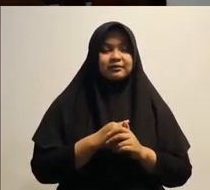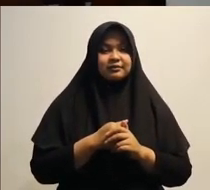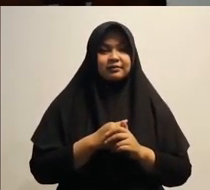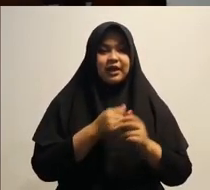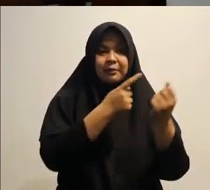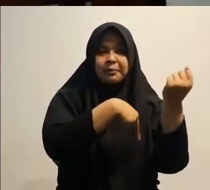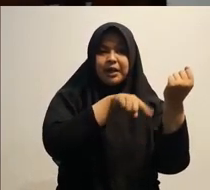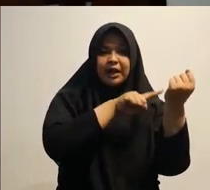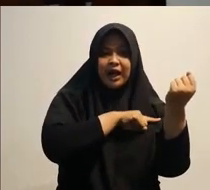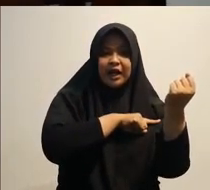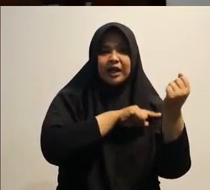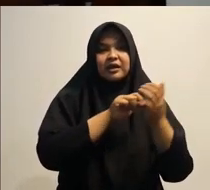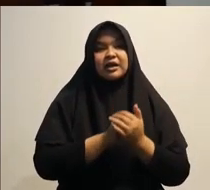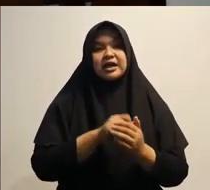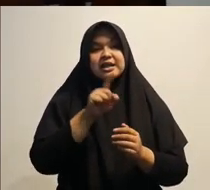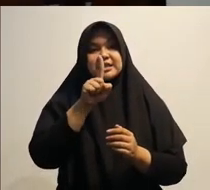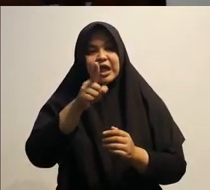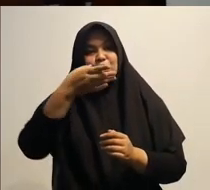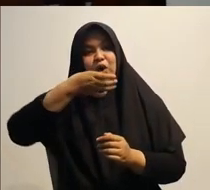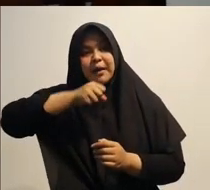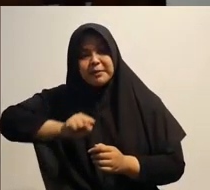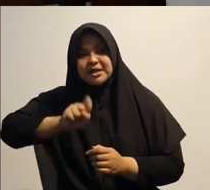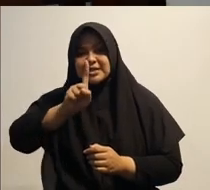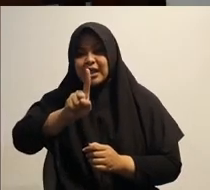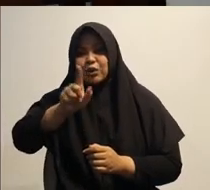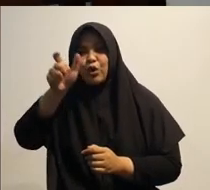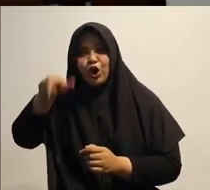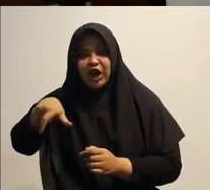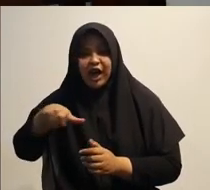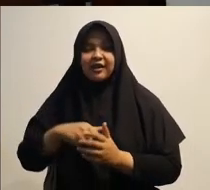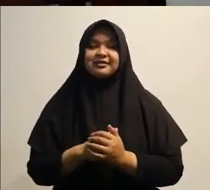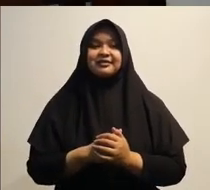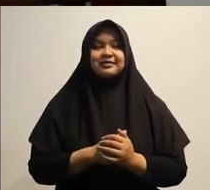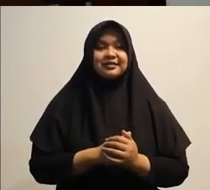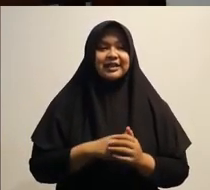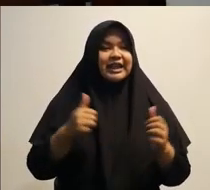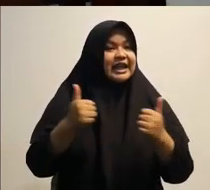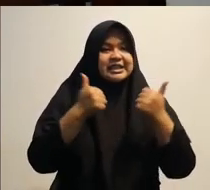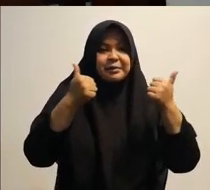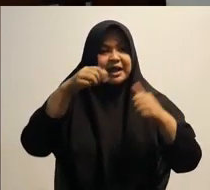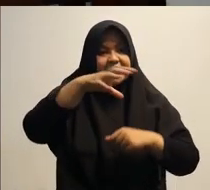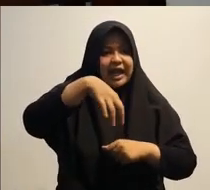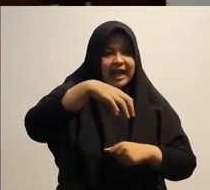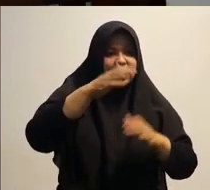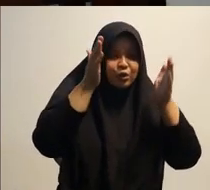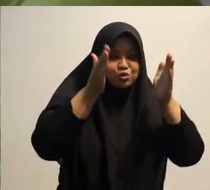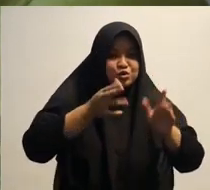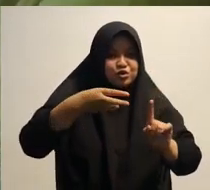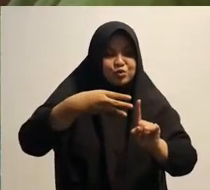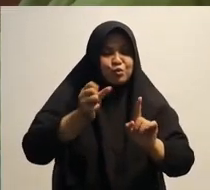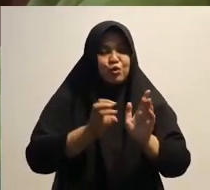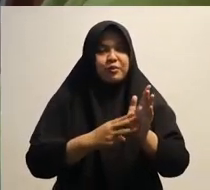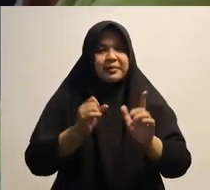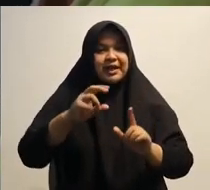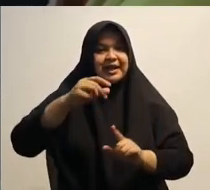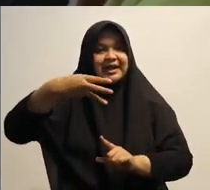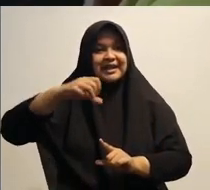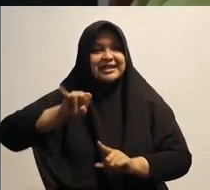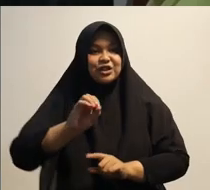atau pemberdayaannya 1 ekor kambing untuk 1 orang. Nah, ini keistimewaan untuk daerah khusus Bumirejo. Itu